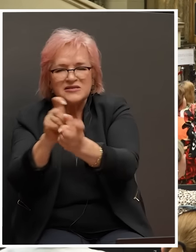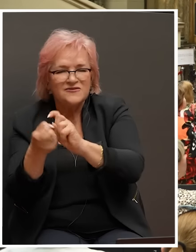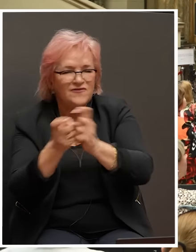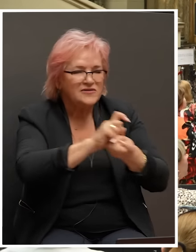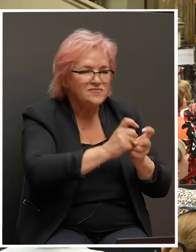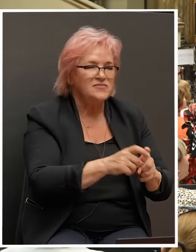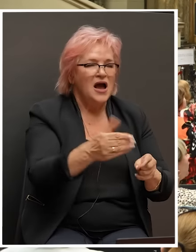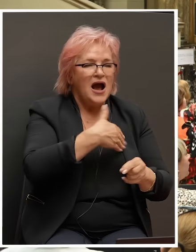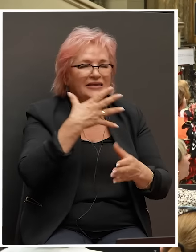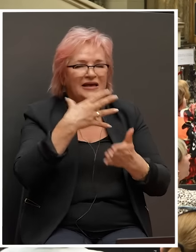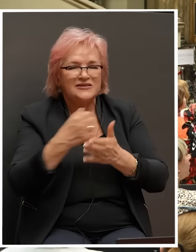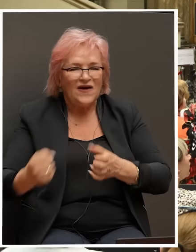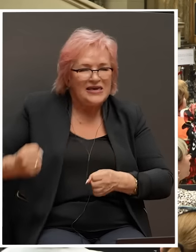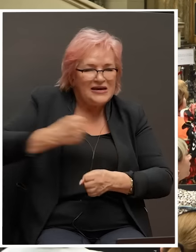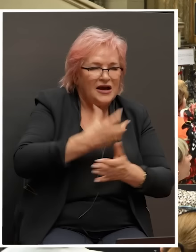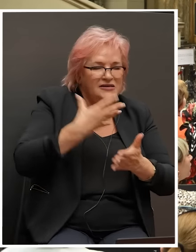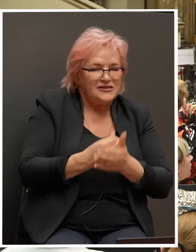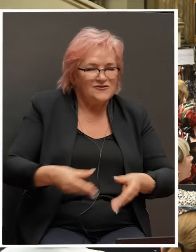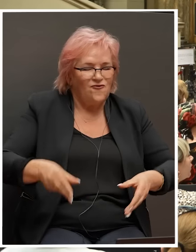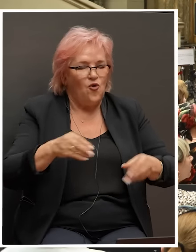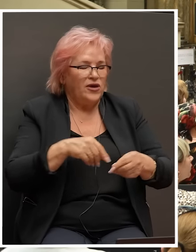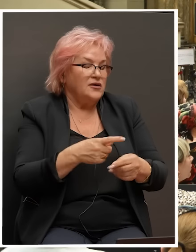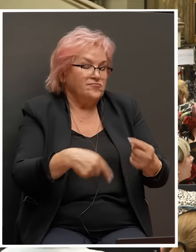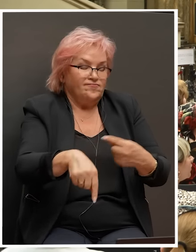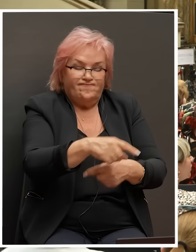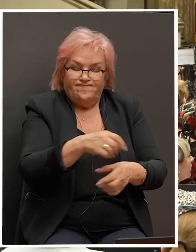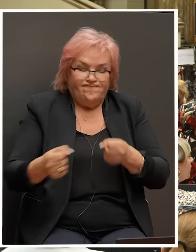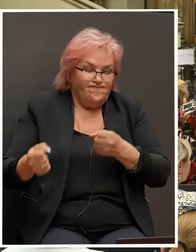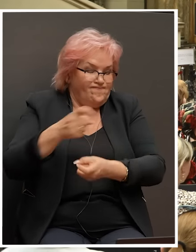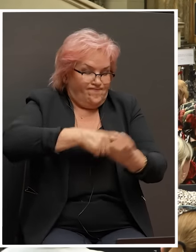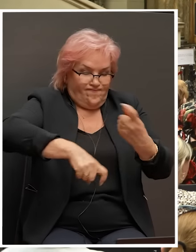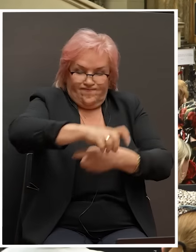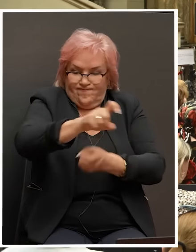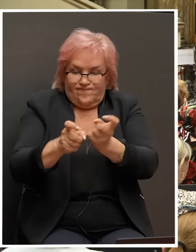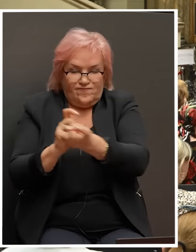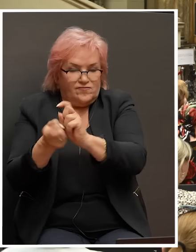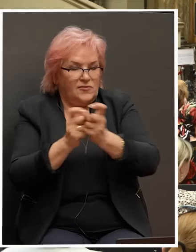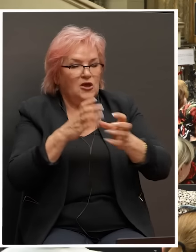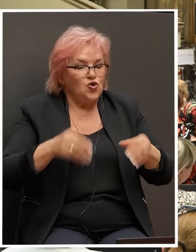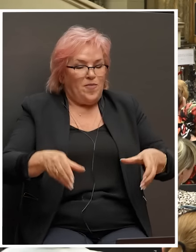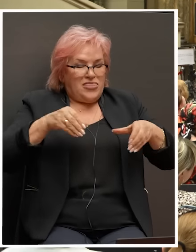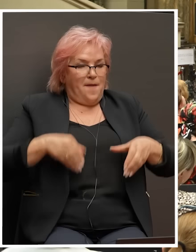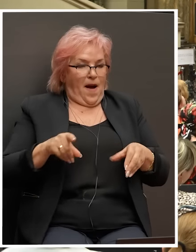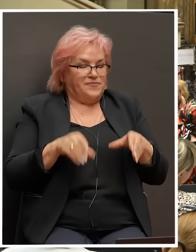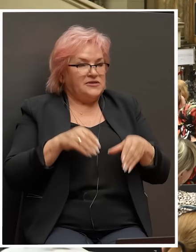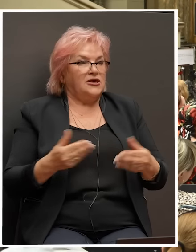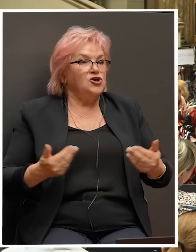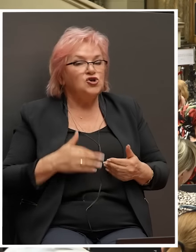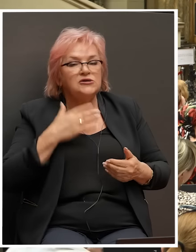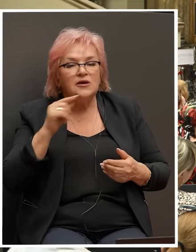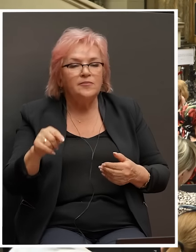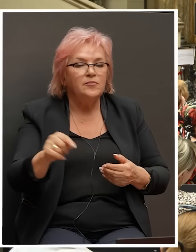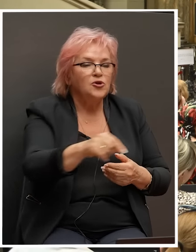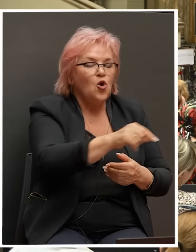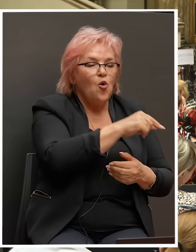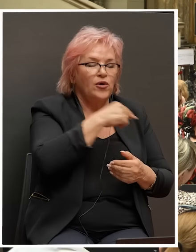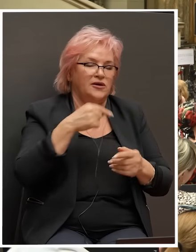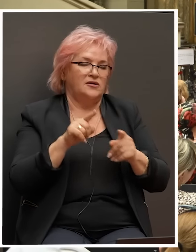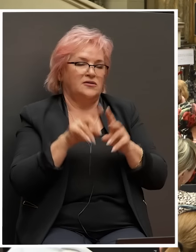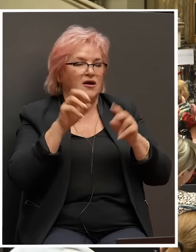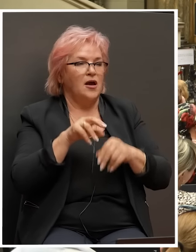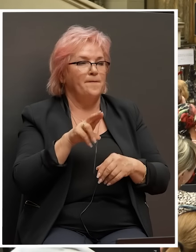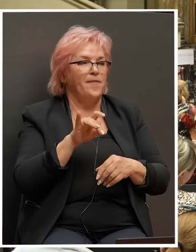бесконечно пытаются посадить очередного своего представителя, Памфиля, например, очередного своего представителя на папский престол. Жизнь многих так